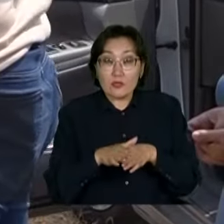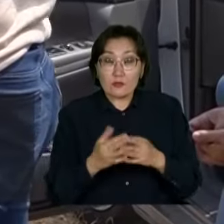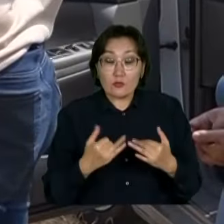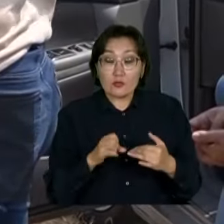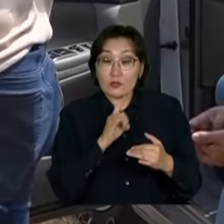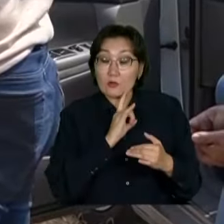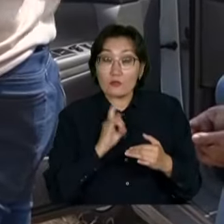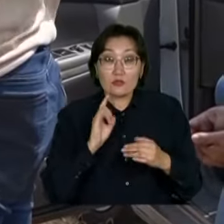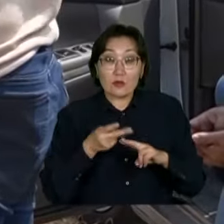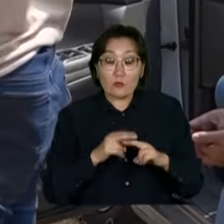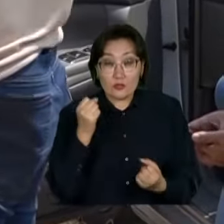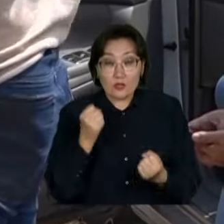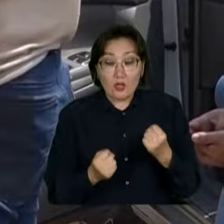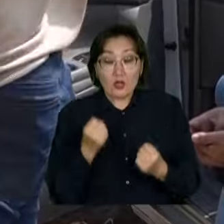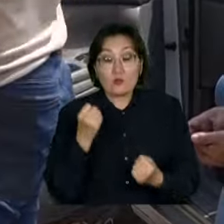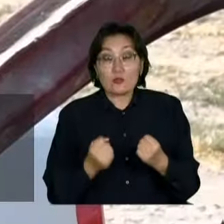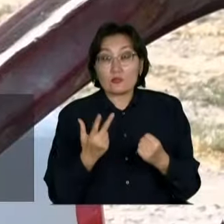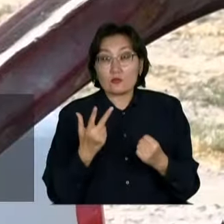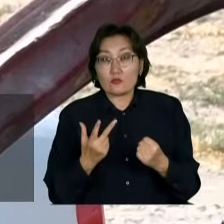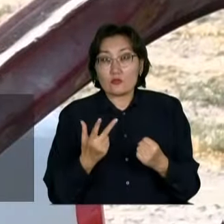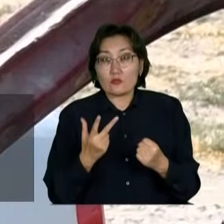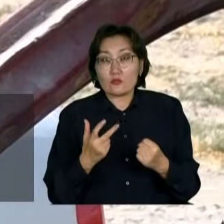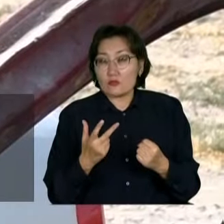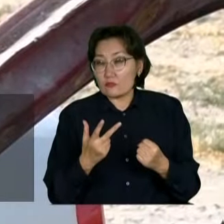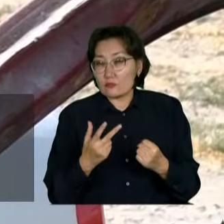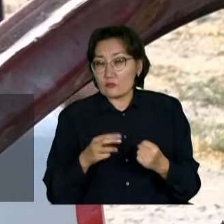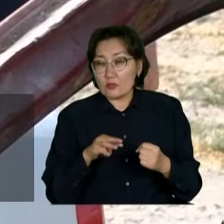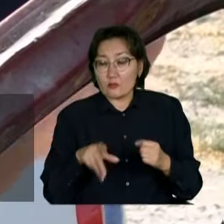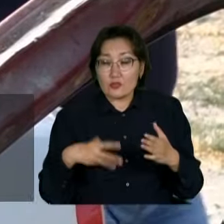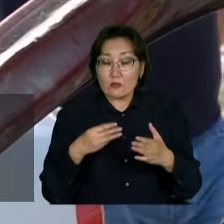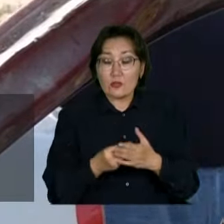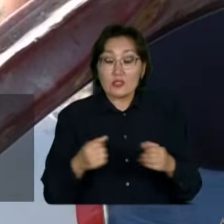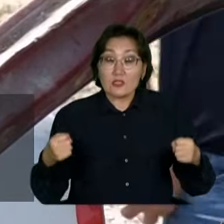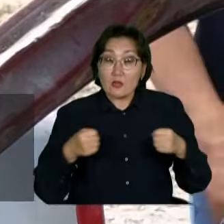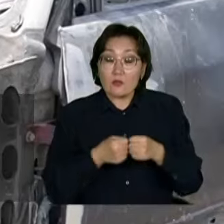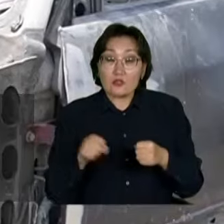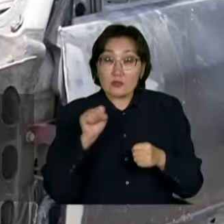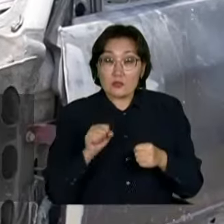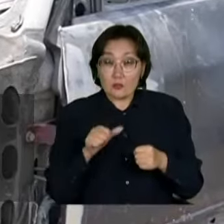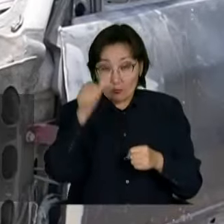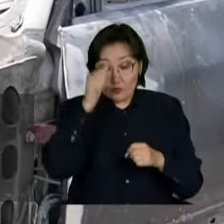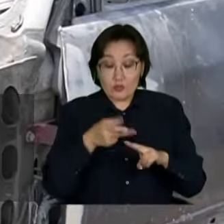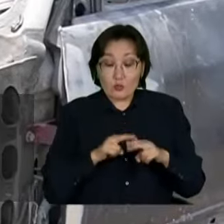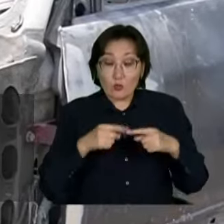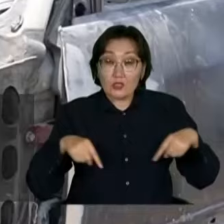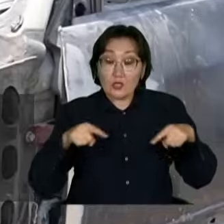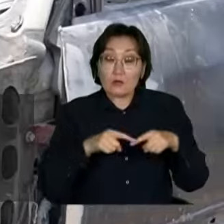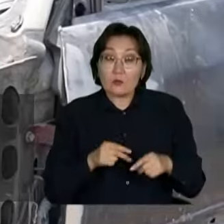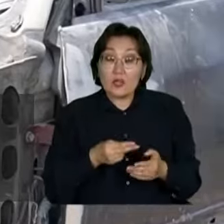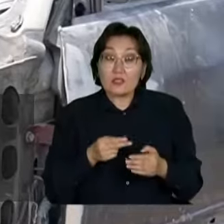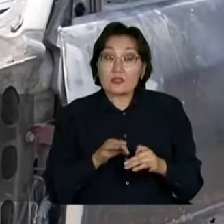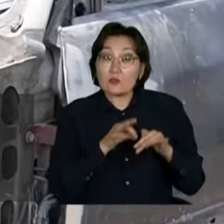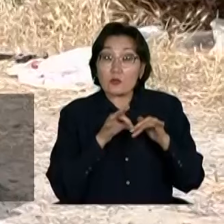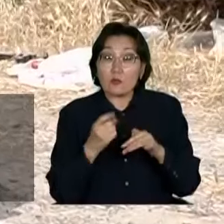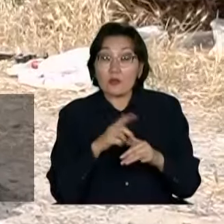Меруерт бұл көлікті былтыр 3 миллион теңгеге сатып алған, содан бір қапталын соғып, тамызда осы орталыққа келіпті. Мұндағылар